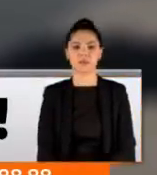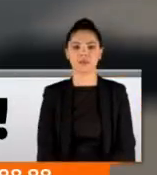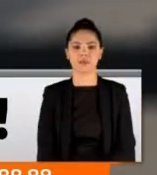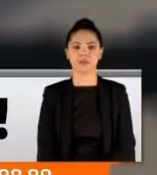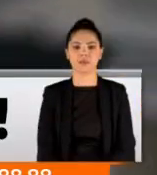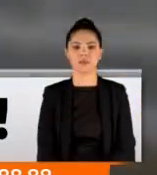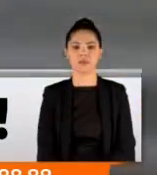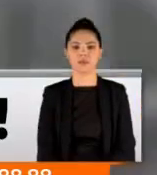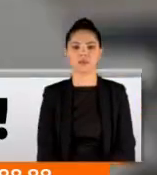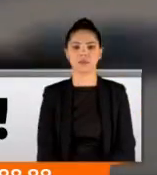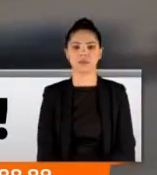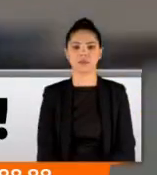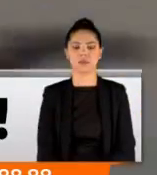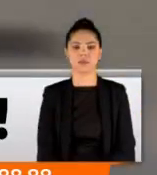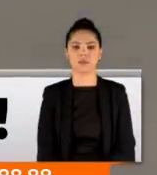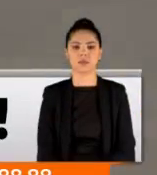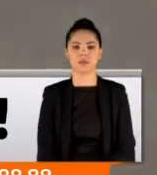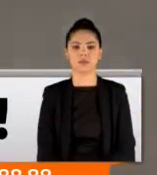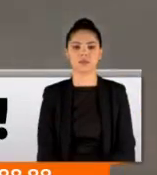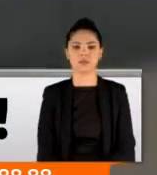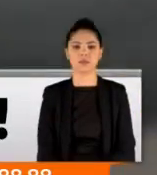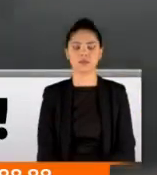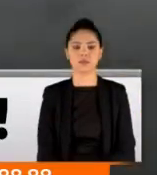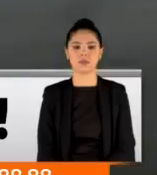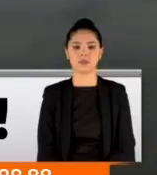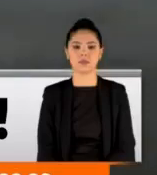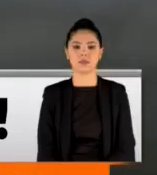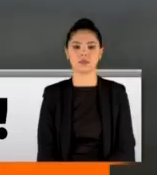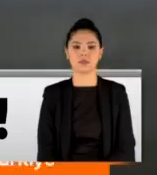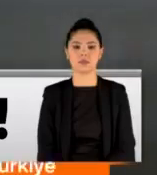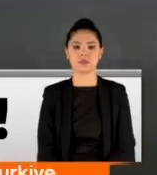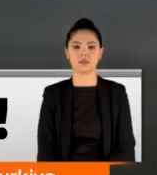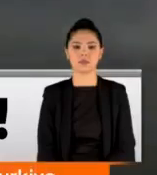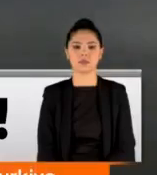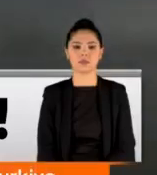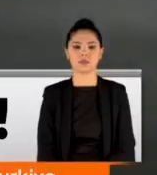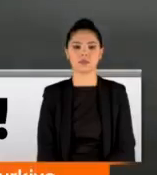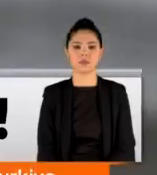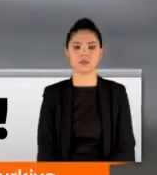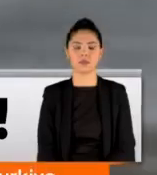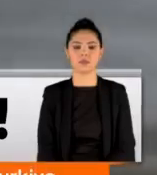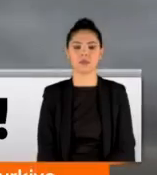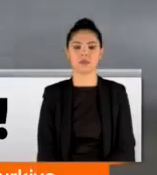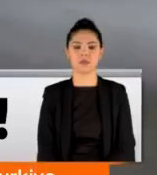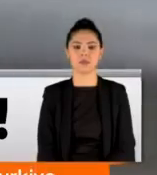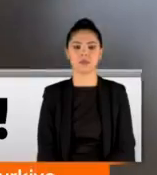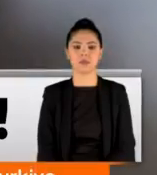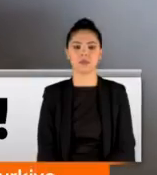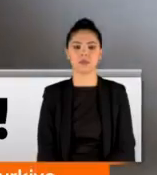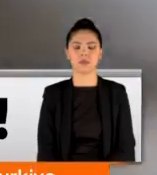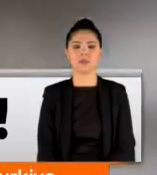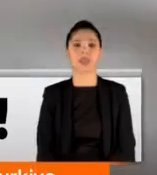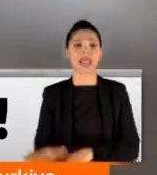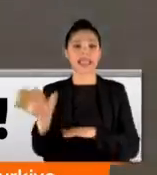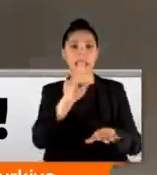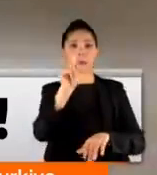of. Gitti. Gitti, tekneler gitti. Of of of of, şuraya bak. İnanamıyorum ya. Deniz geri geliyor, taşıyor.